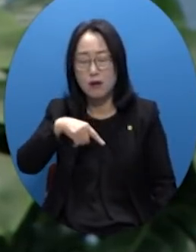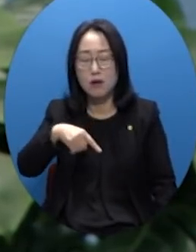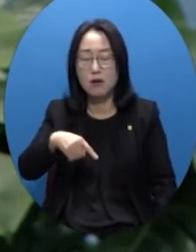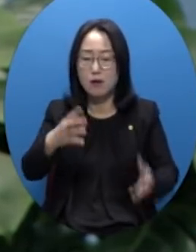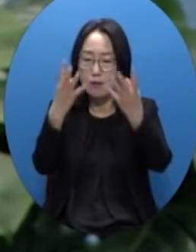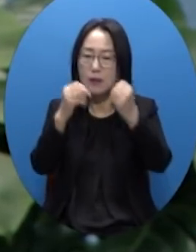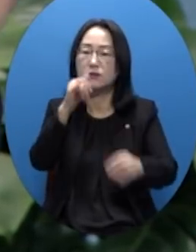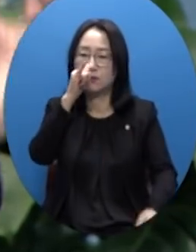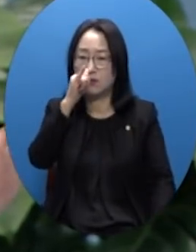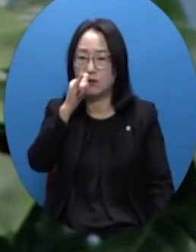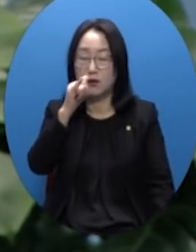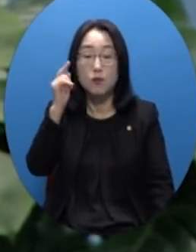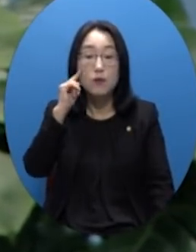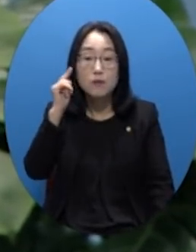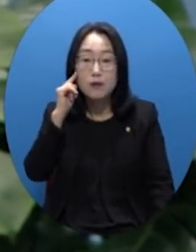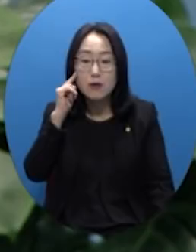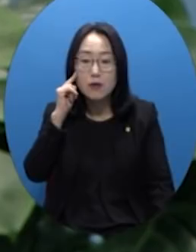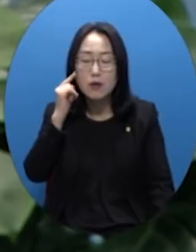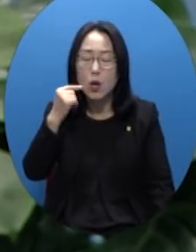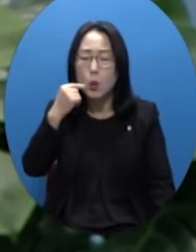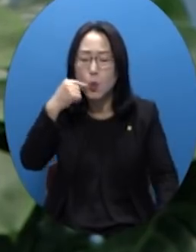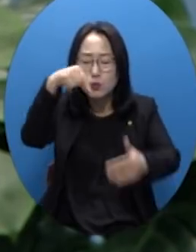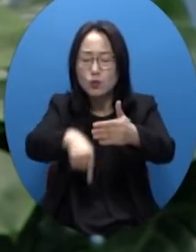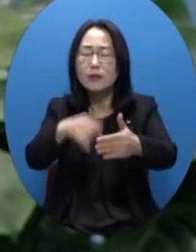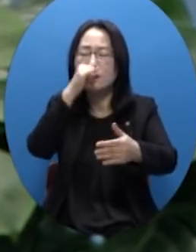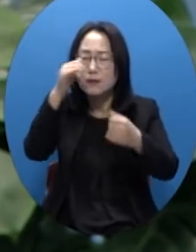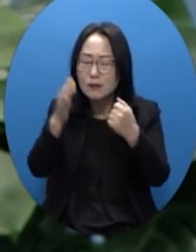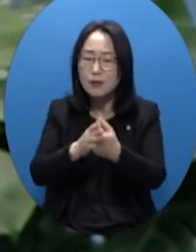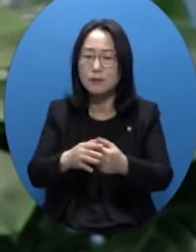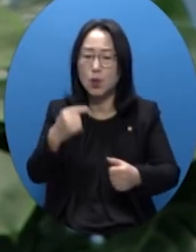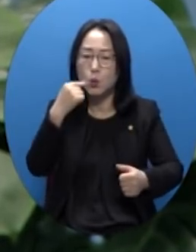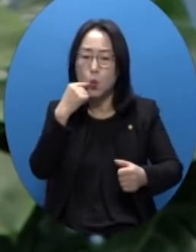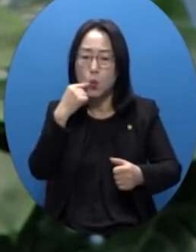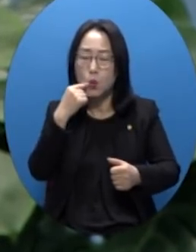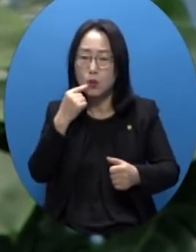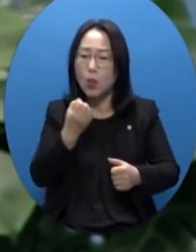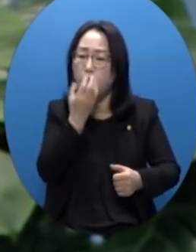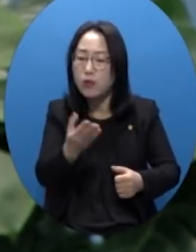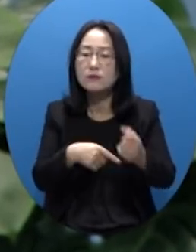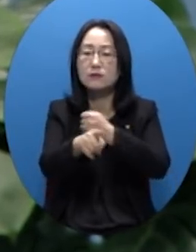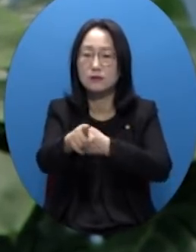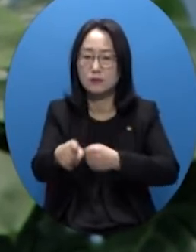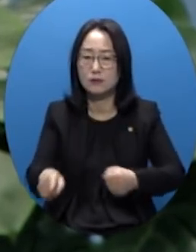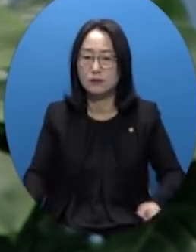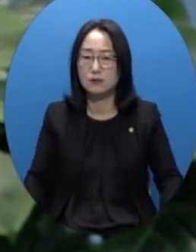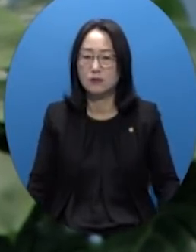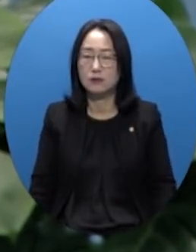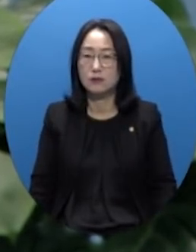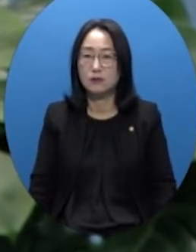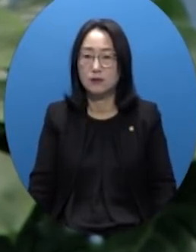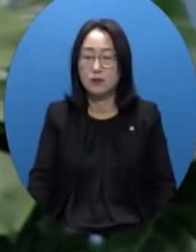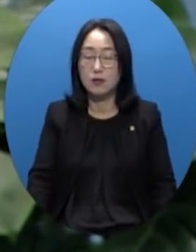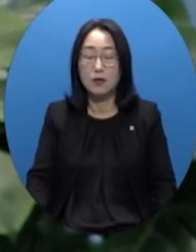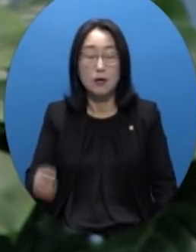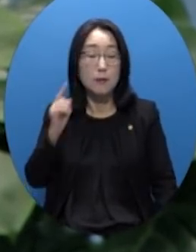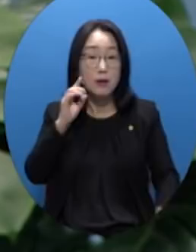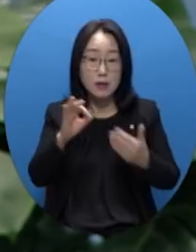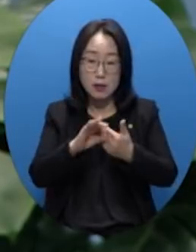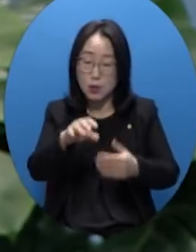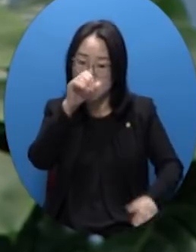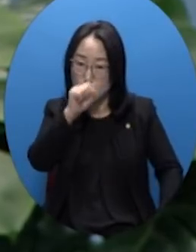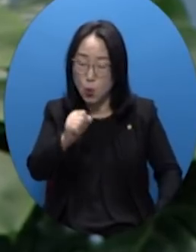있습니다 그 몸에 독이 가득 퍼져 했으니까 독을 뿜어 내는 것입니다 좋은 글이 10이라면 주